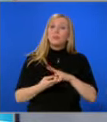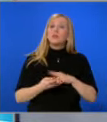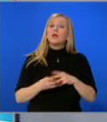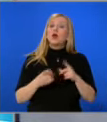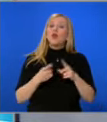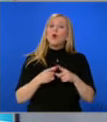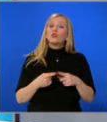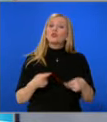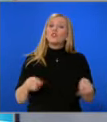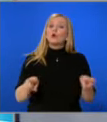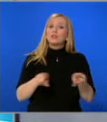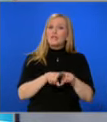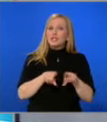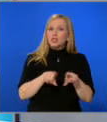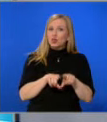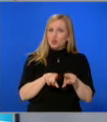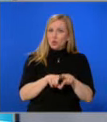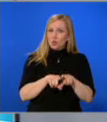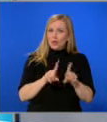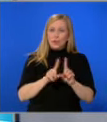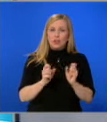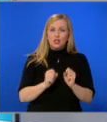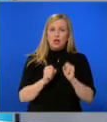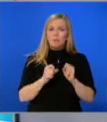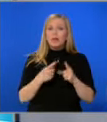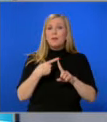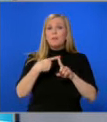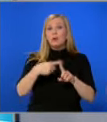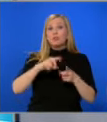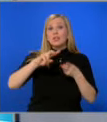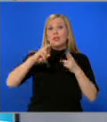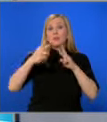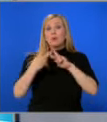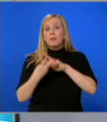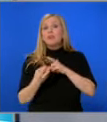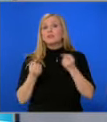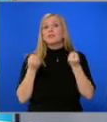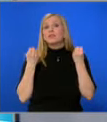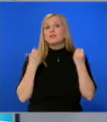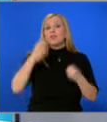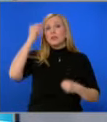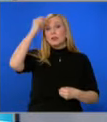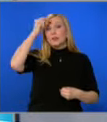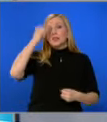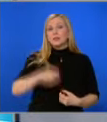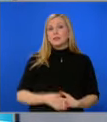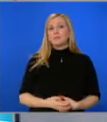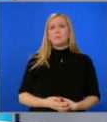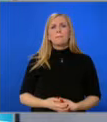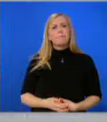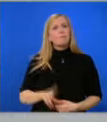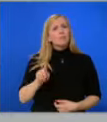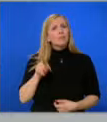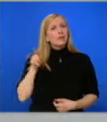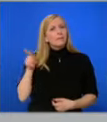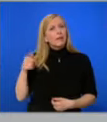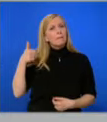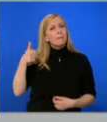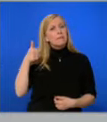още от същото. Тоест не очакваме някаква положителна промяна в живота на българите през следващата година. Не отчитате ли вие от БСП